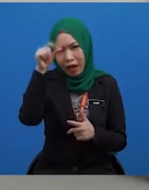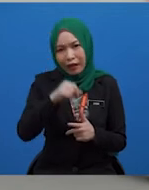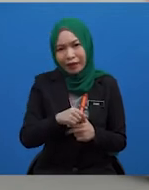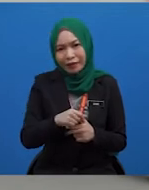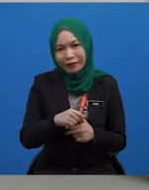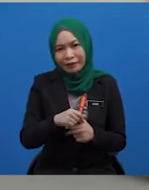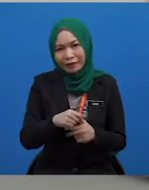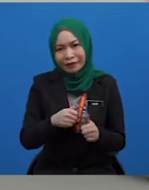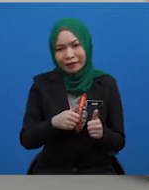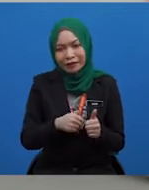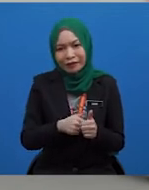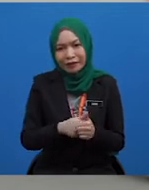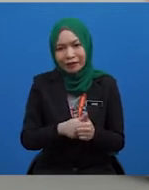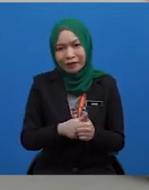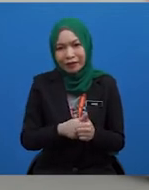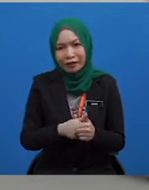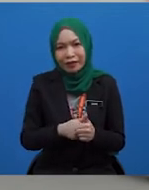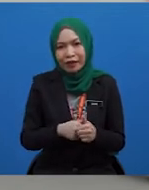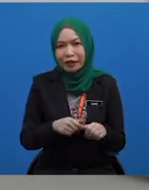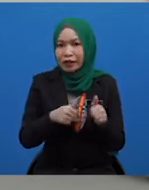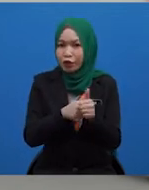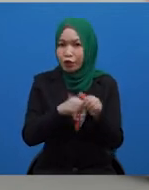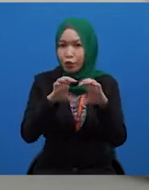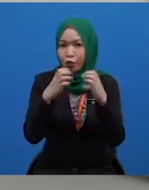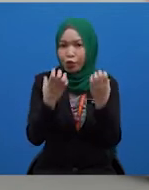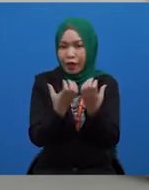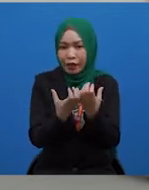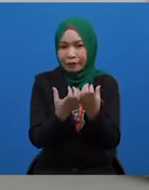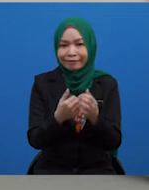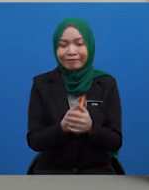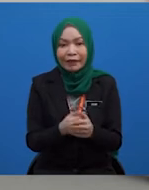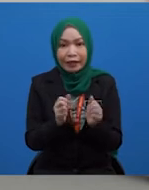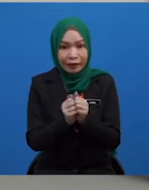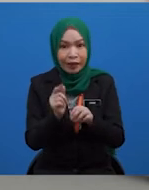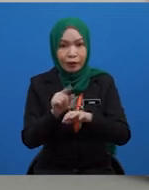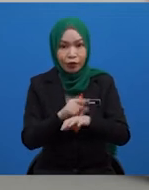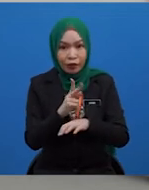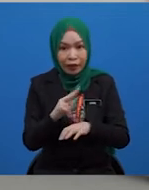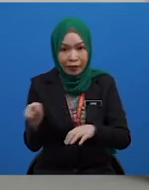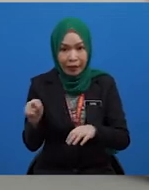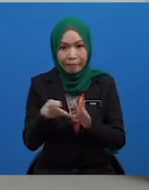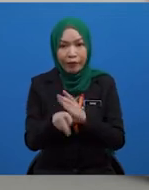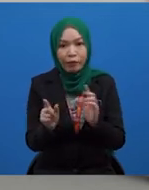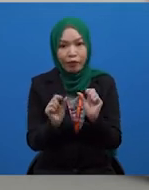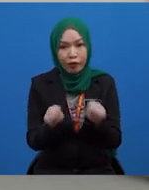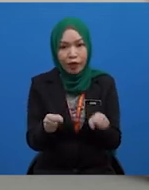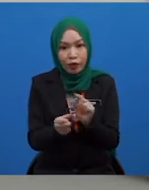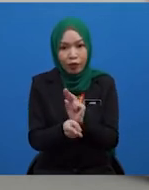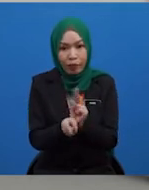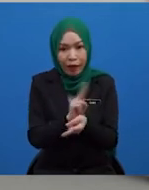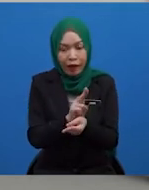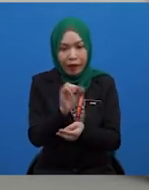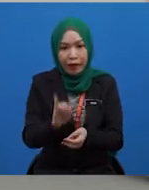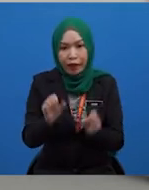dengan menggunakan pemboleh ubah-pemboleh ubah yang boleh menghuraikan tentang aspek